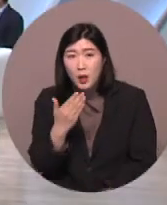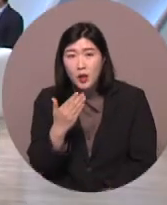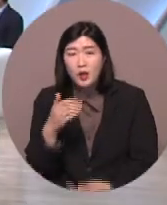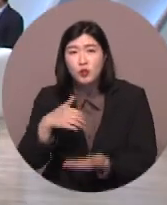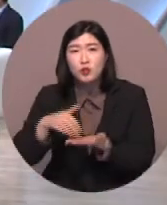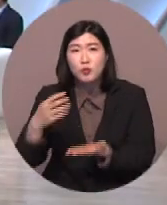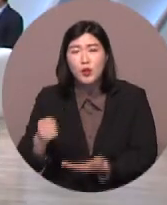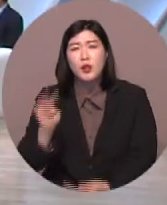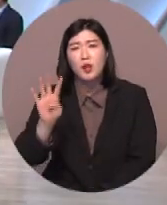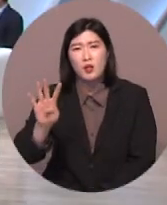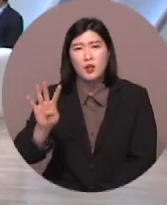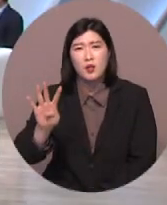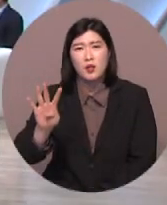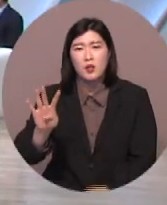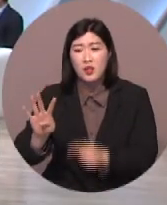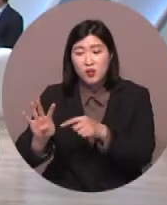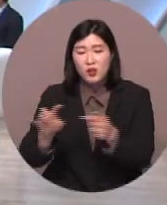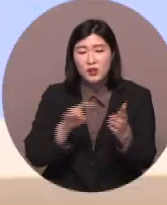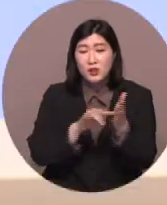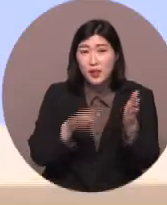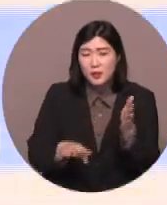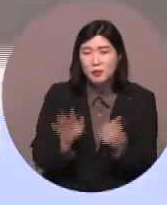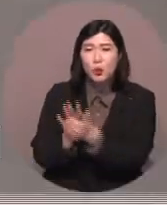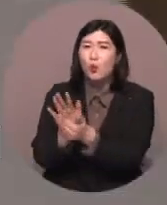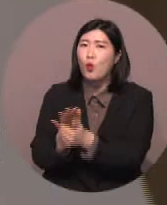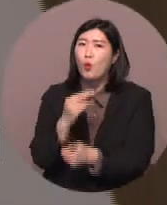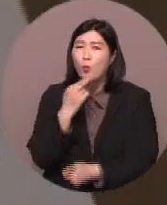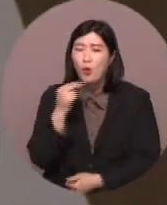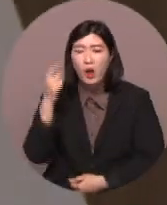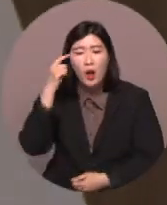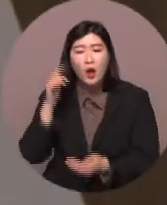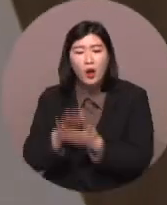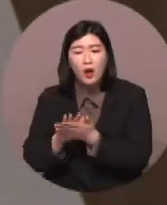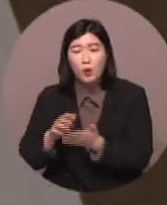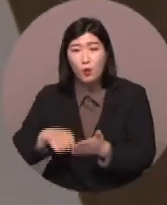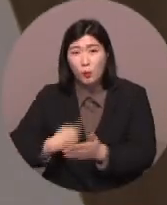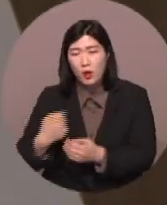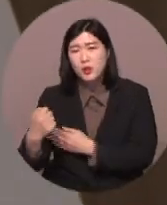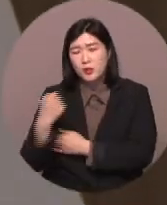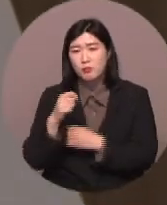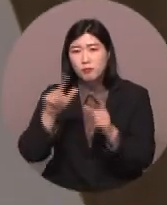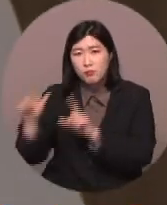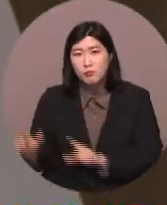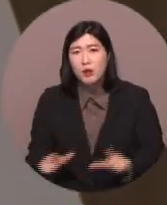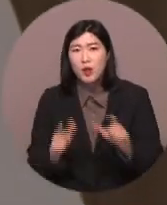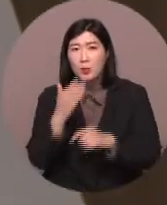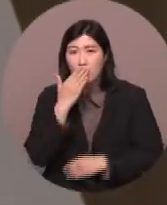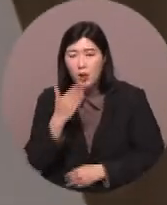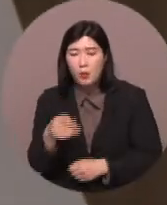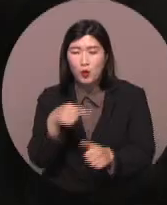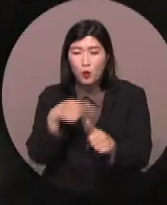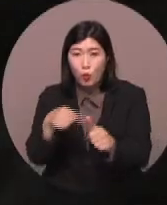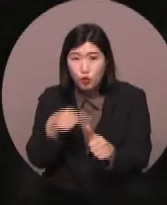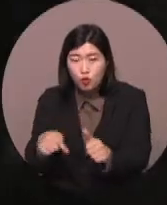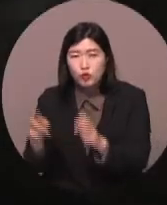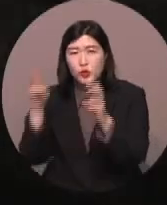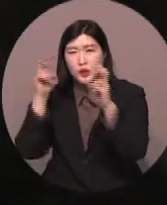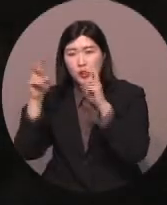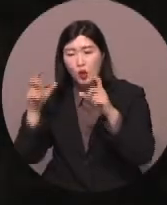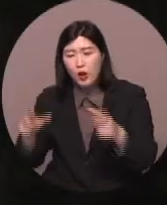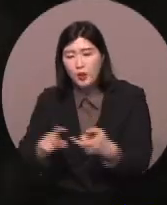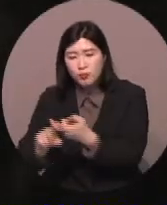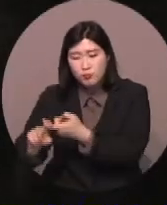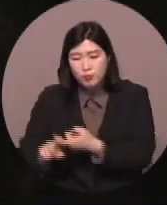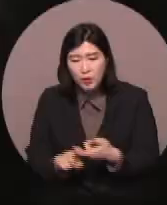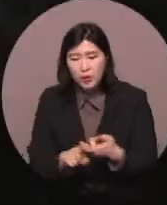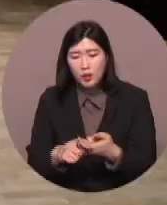지원받지 않는다면서 기업에 대한 과감한 금융지원과 교육투자 등 인프라 구축으로 지방의 선순환 고리를 만들어야